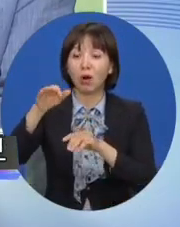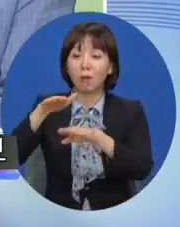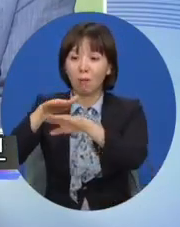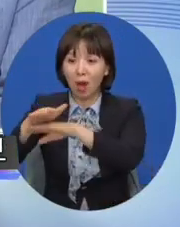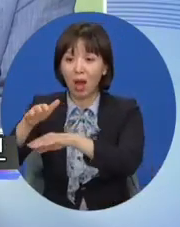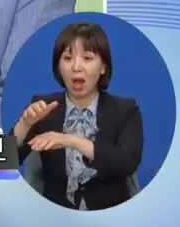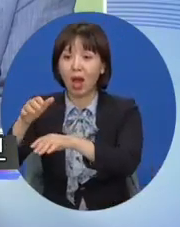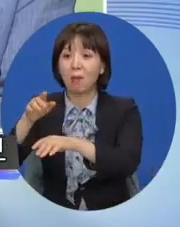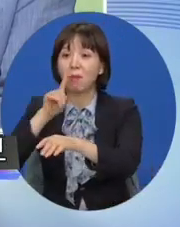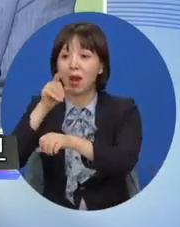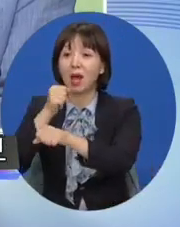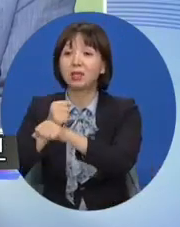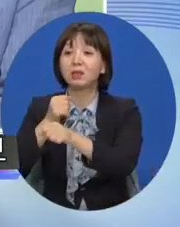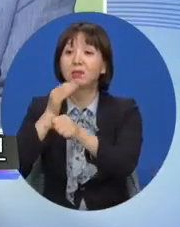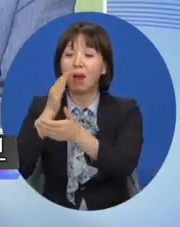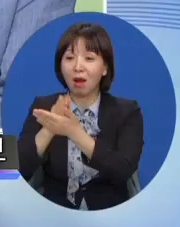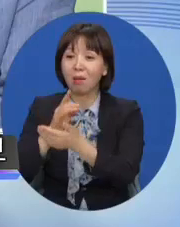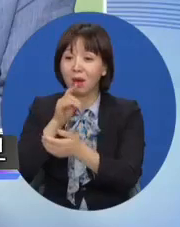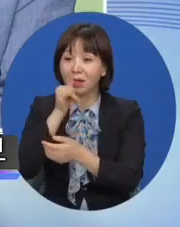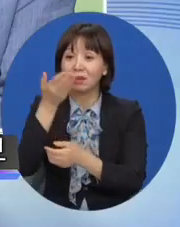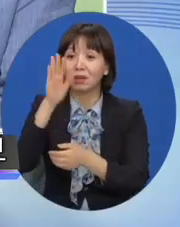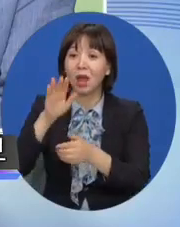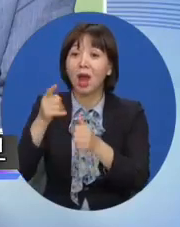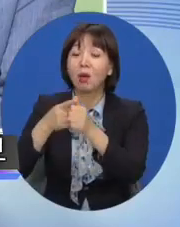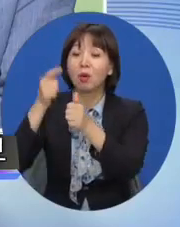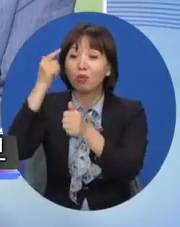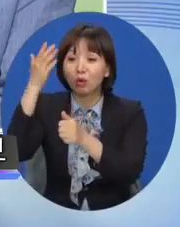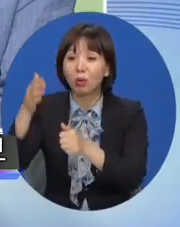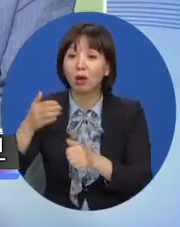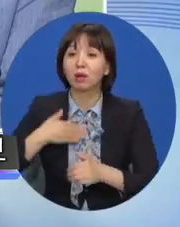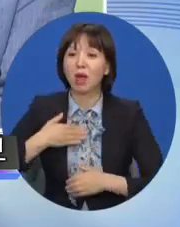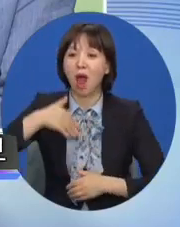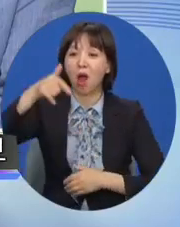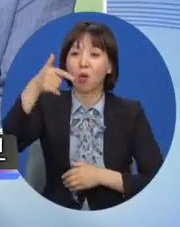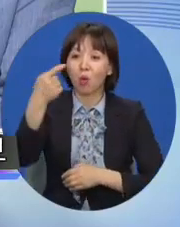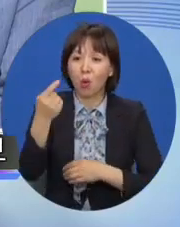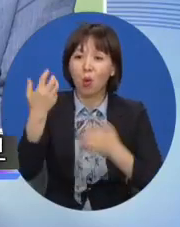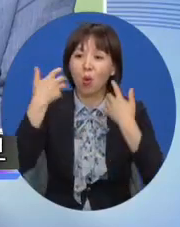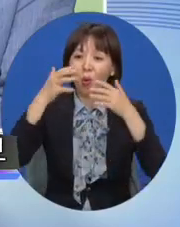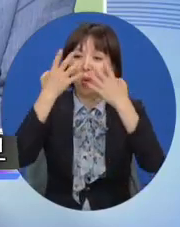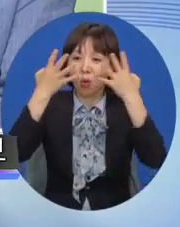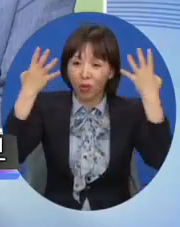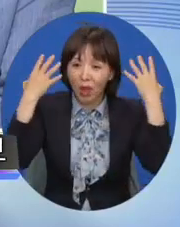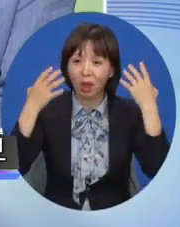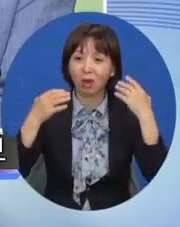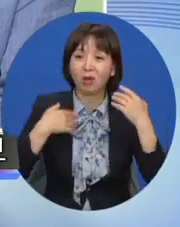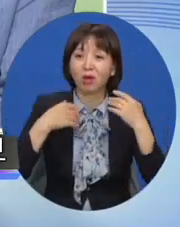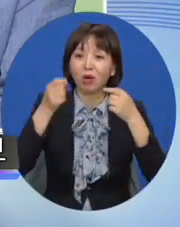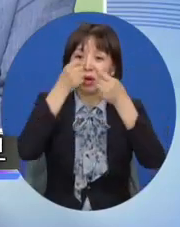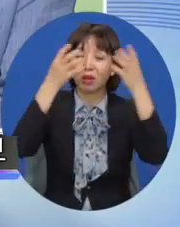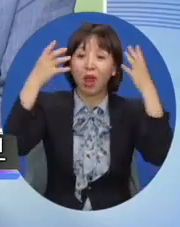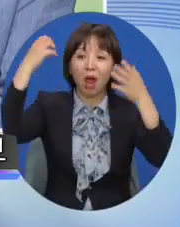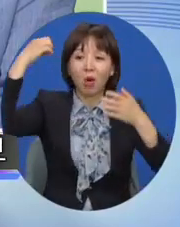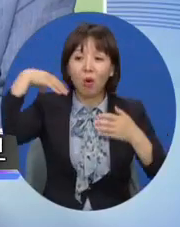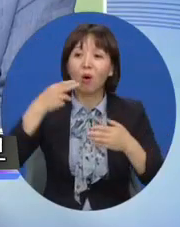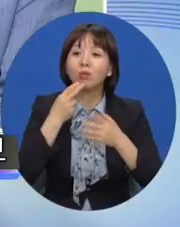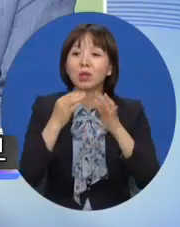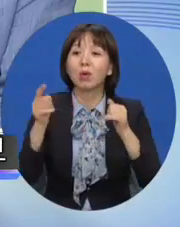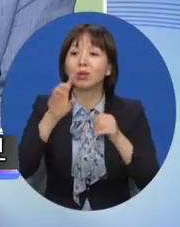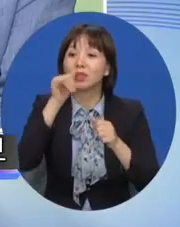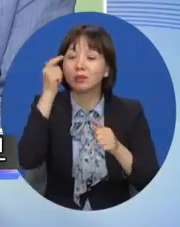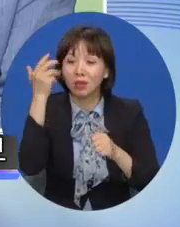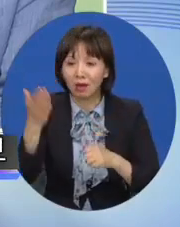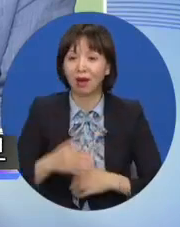말라는데 평소에 오늘 한번 물어볼게요. 어떡하시면 고대를 나오셨다, 학생회장 했다는데 여기 대학원 안 나온 사람 어디 있습니까? 그런 말씀 하지